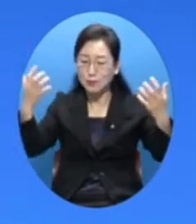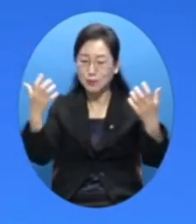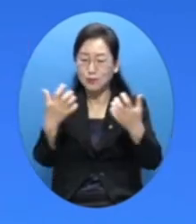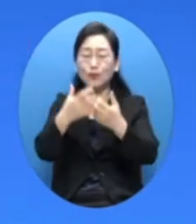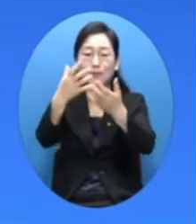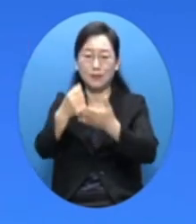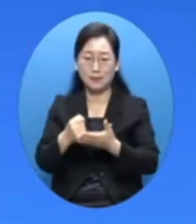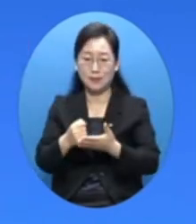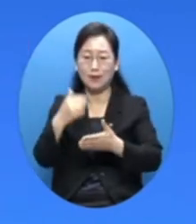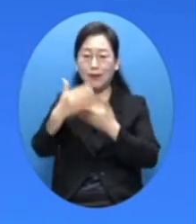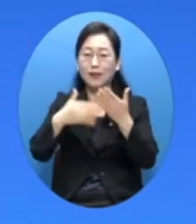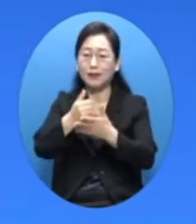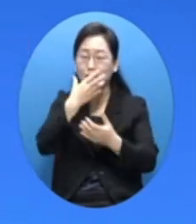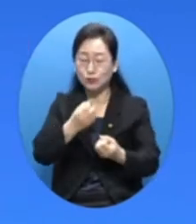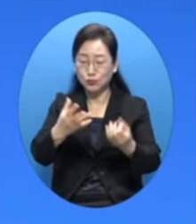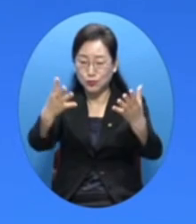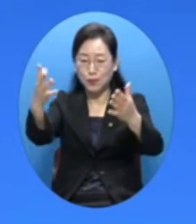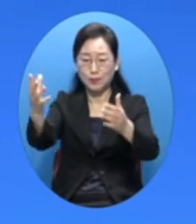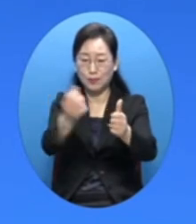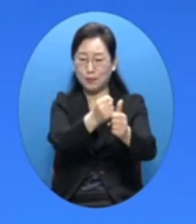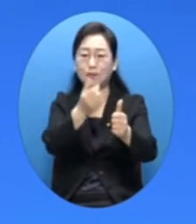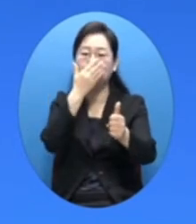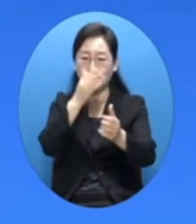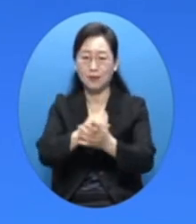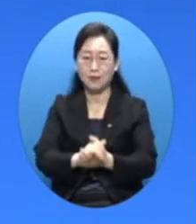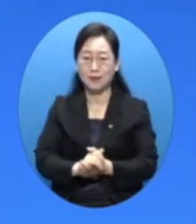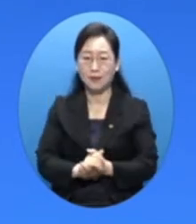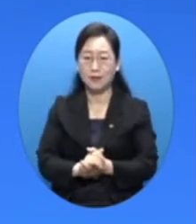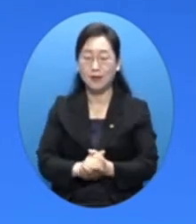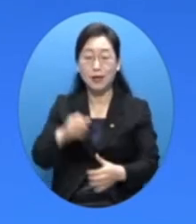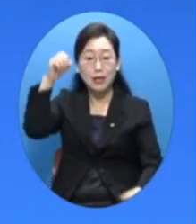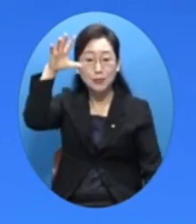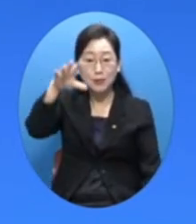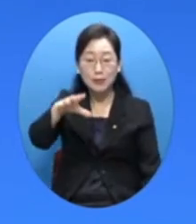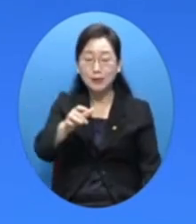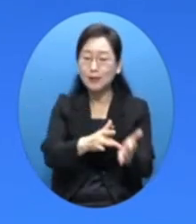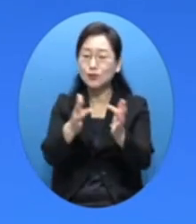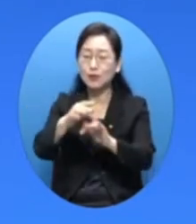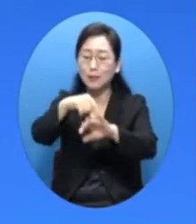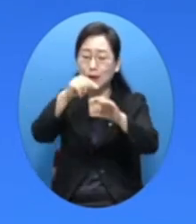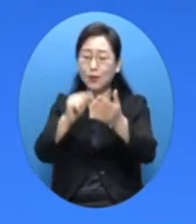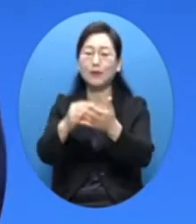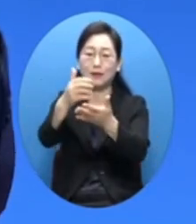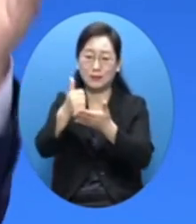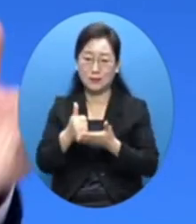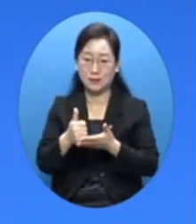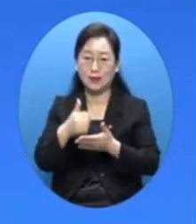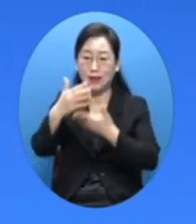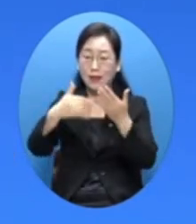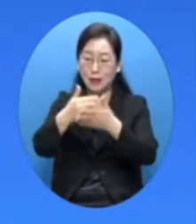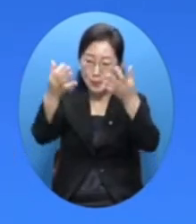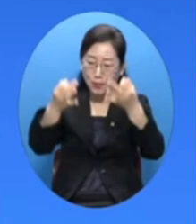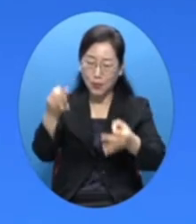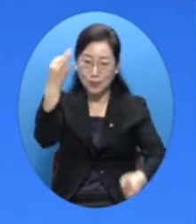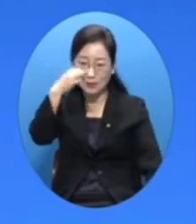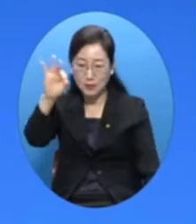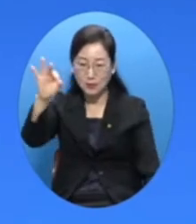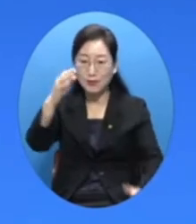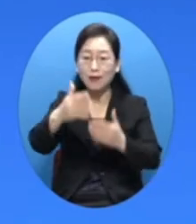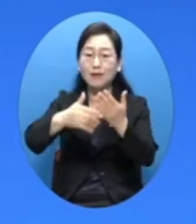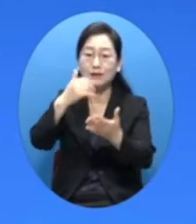풍성이 얻는 하나님의 축복이 임하게 되는 것입니다. 빛 대신 예수님을 우리 마음 가운데 모셔드리고 하나님께 인정받고